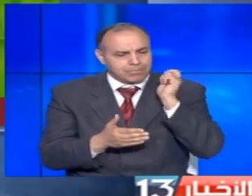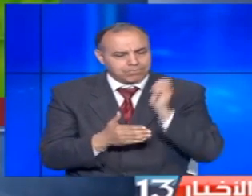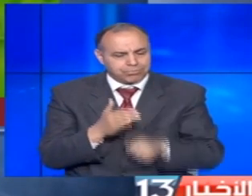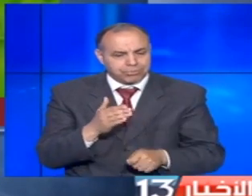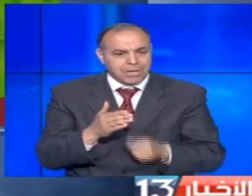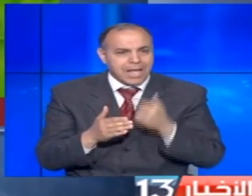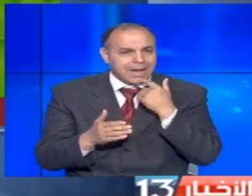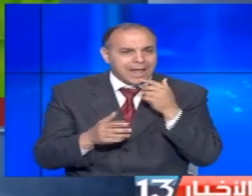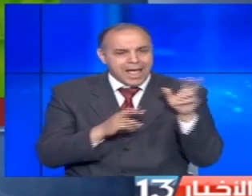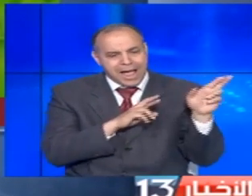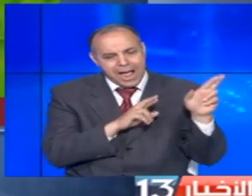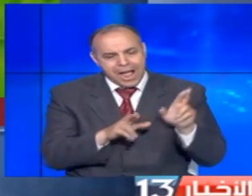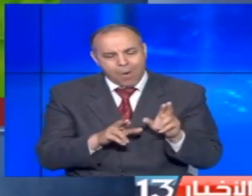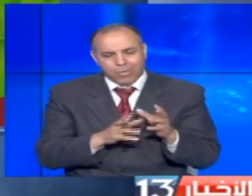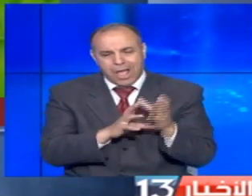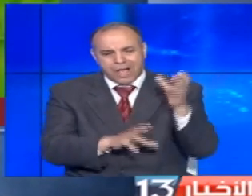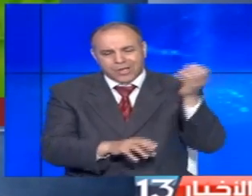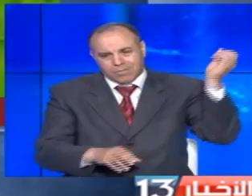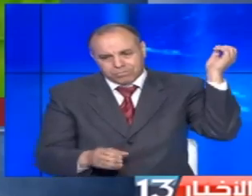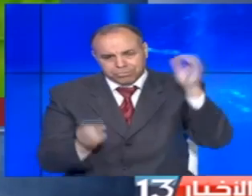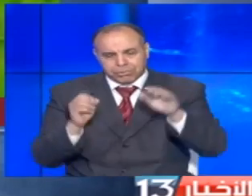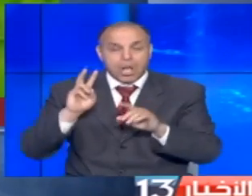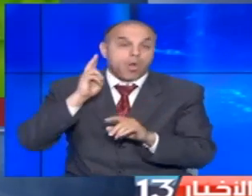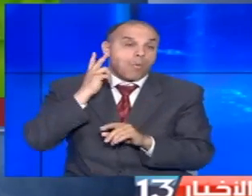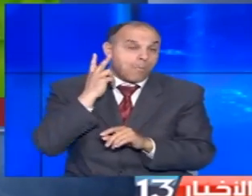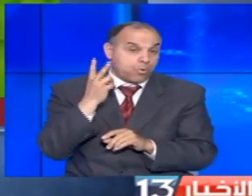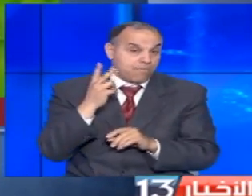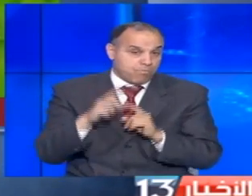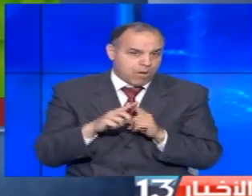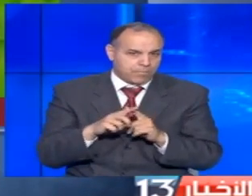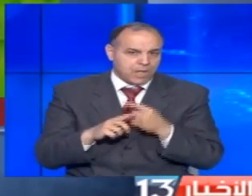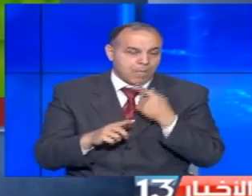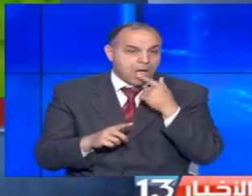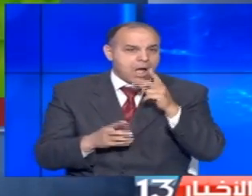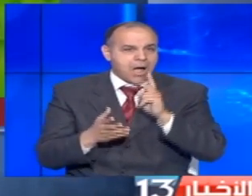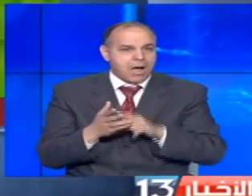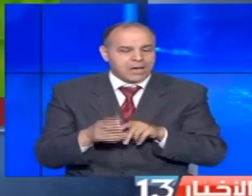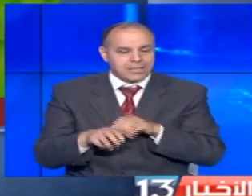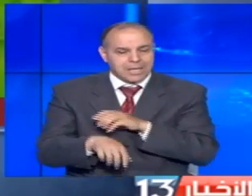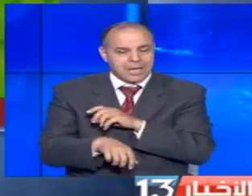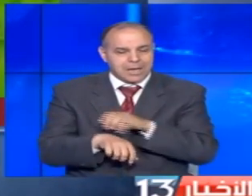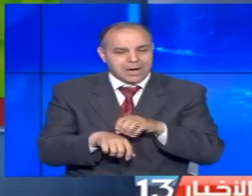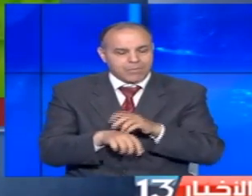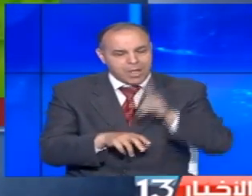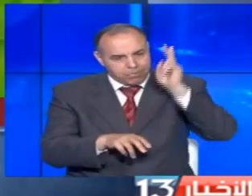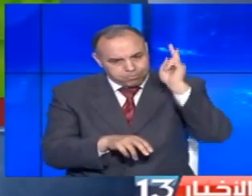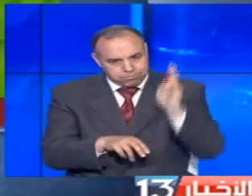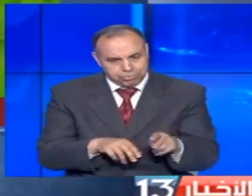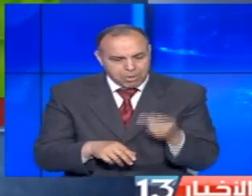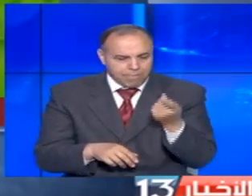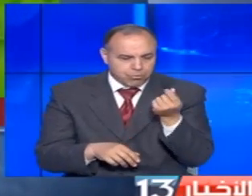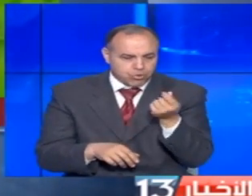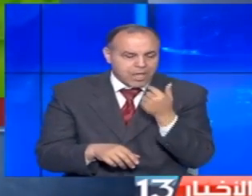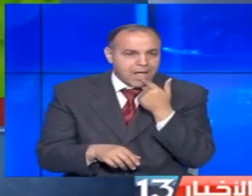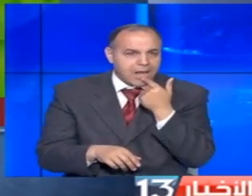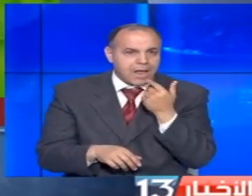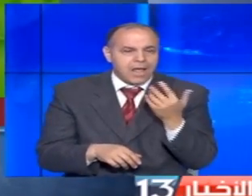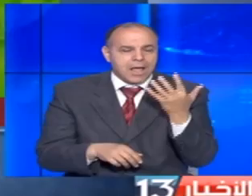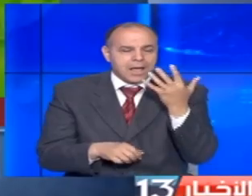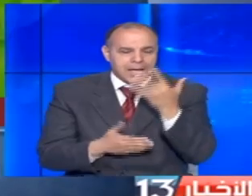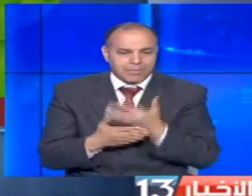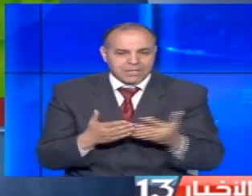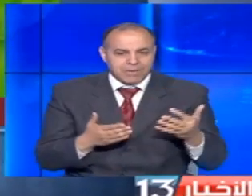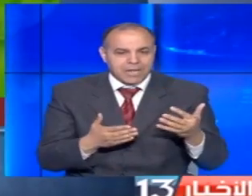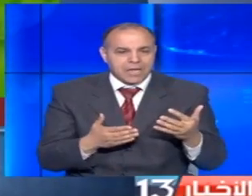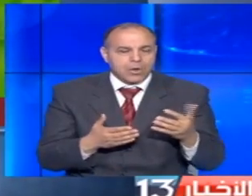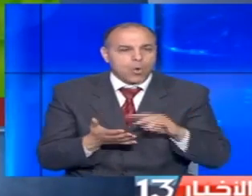من اجل العود في رمي القوارير للمره الثانيه كما قررت الرابطه تسلط عقوبه ماليه ب 5000